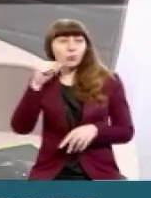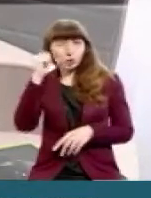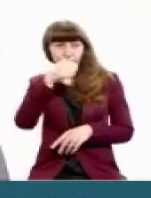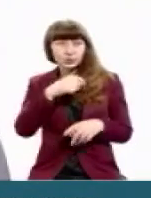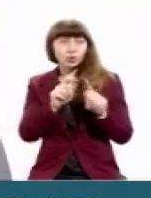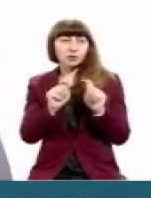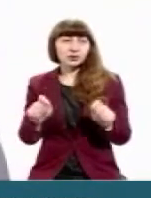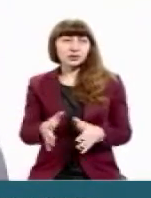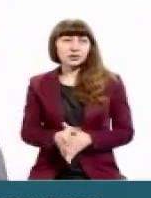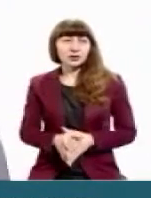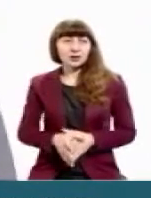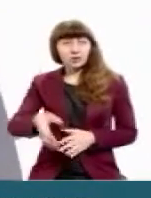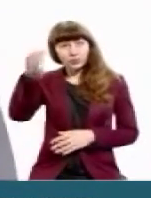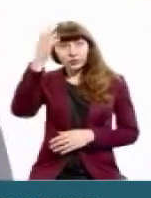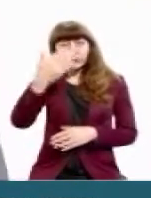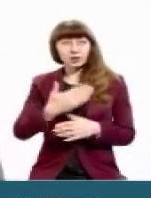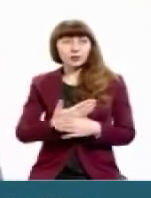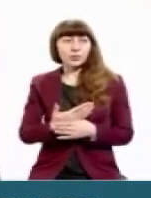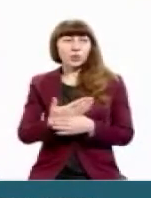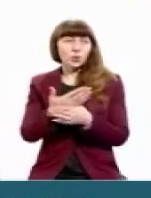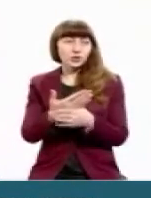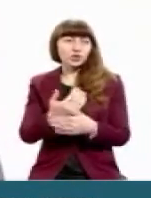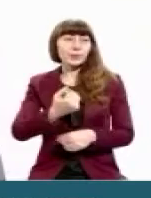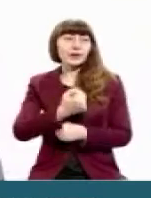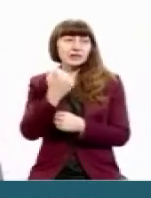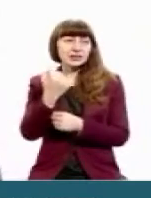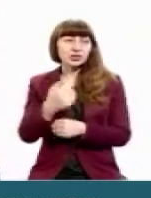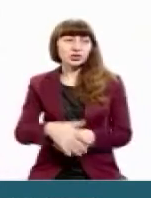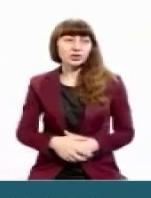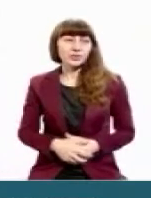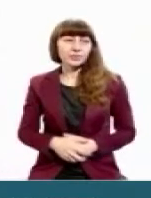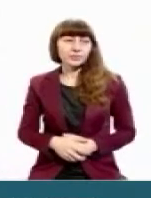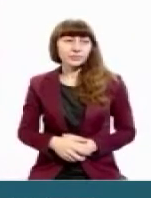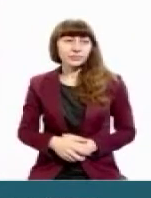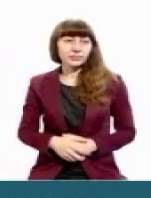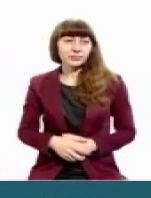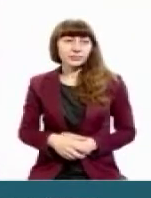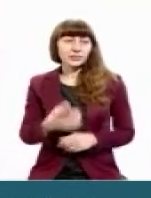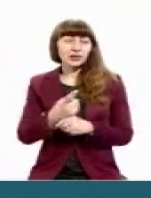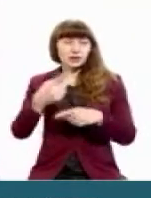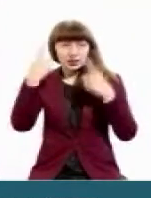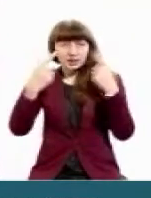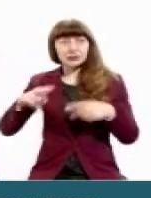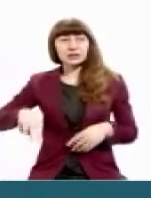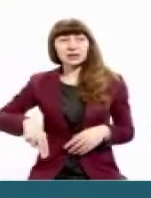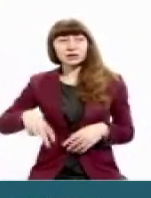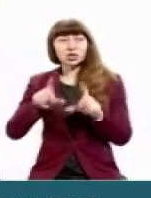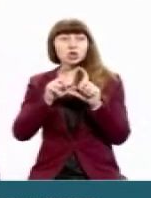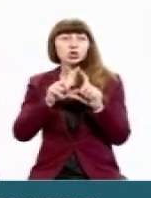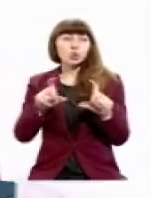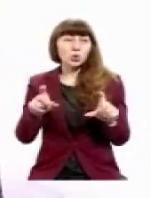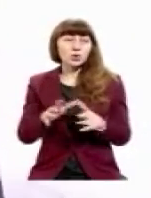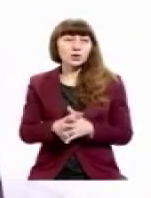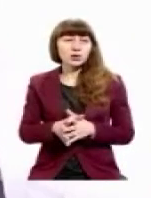году. Кабинет психологической разгрузки или поддержки, как мы его называем, это идея директора школы